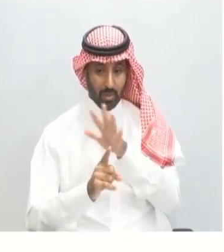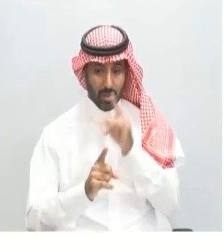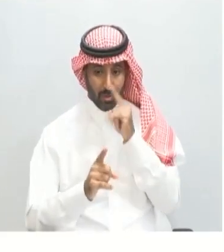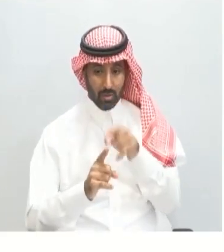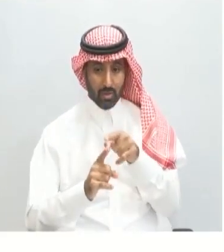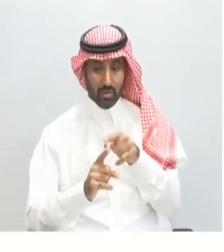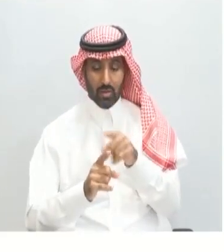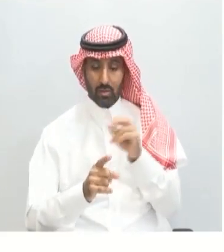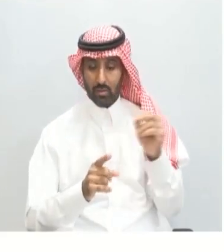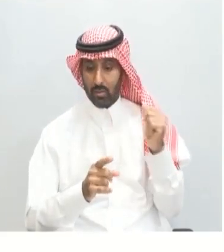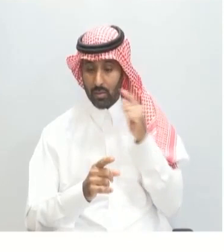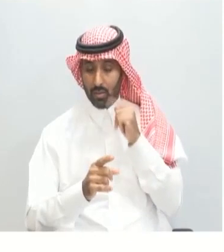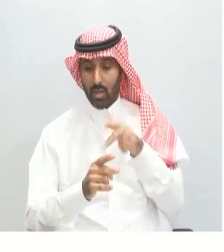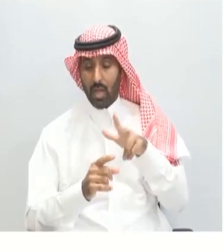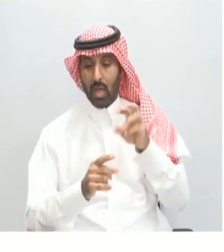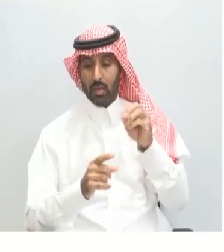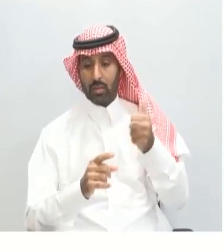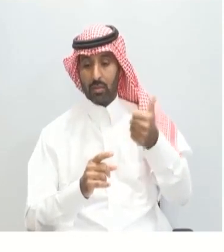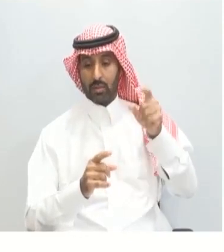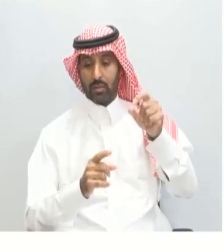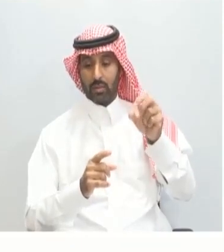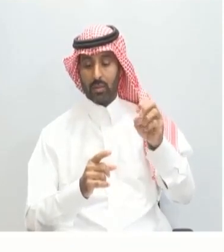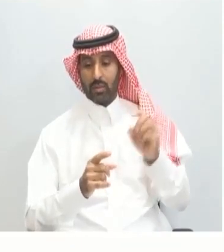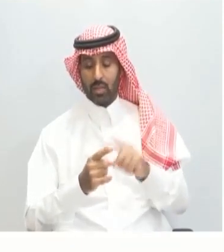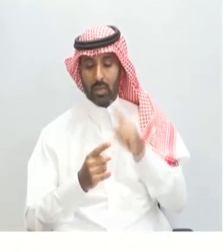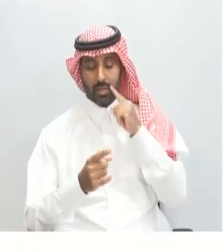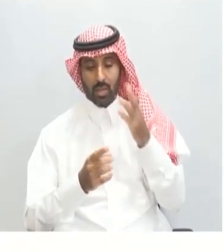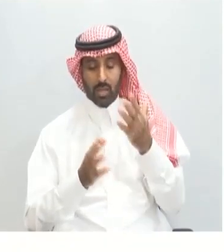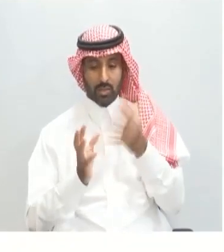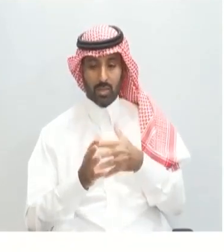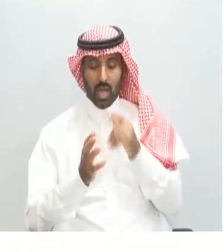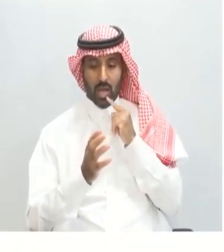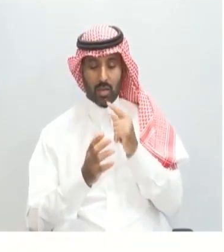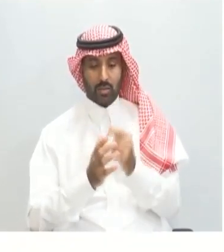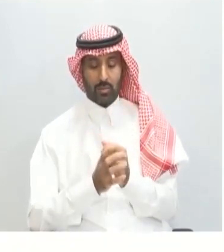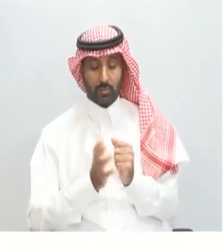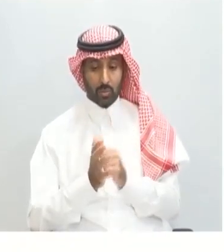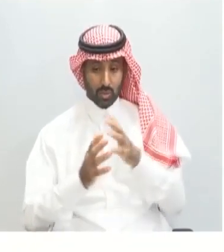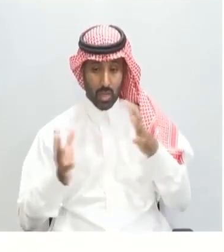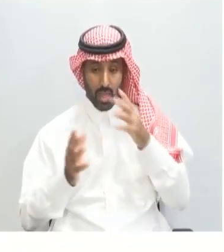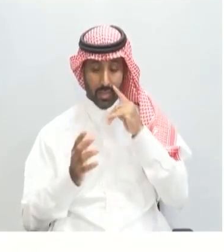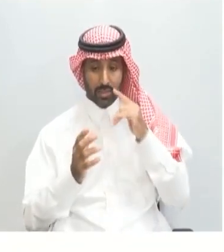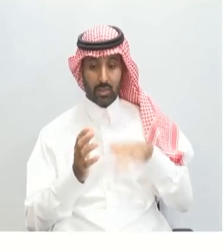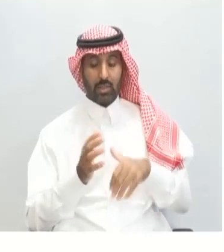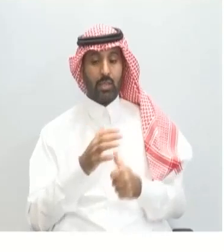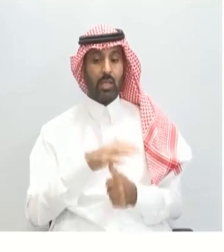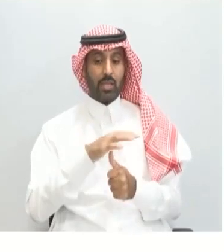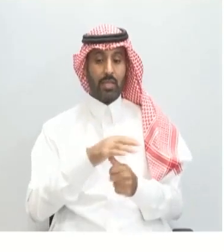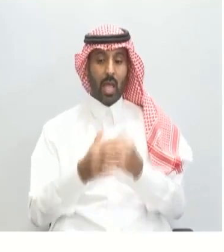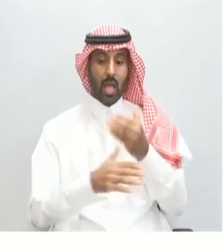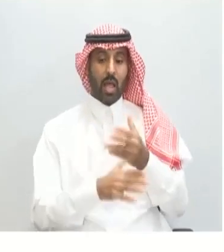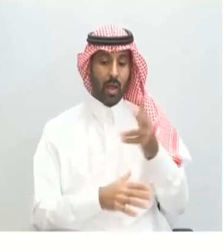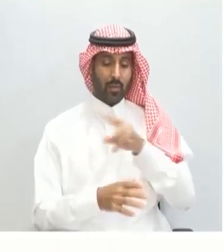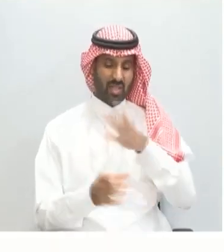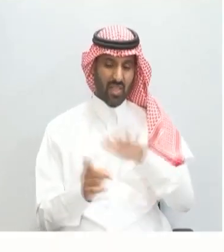في زلزال الهيتي وتاثيره المدمر على قصر الرئاسي وايضا تاثيره